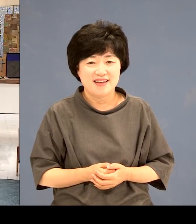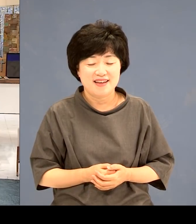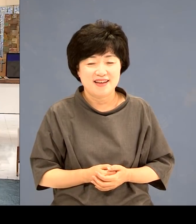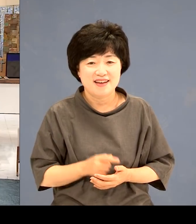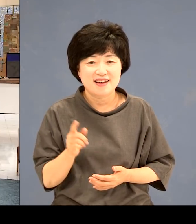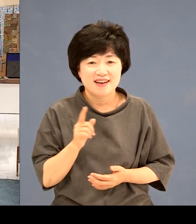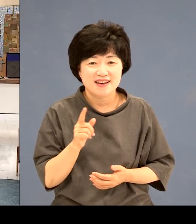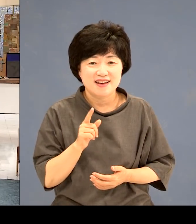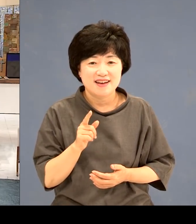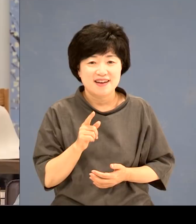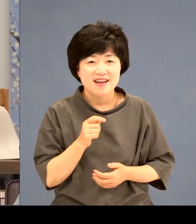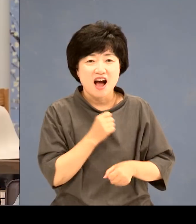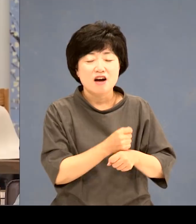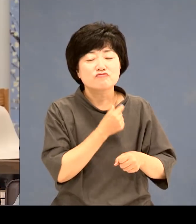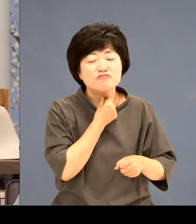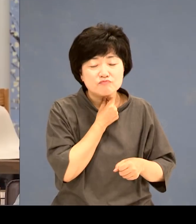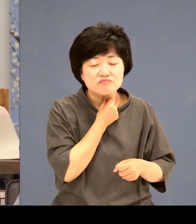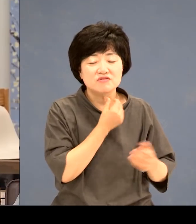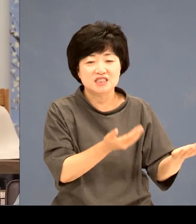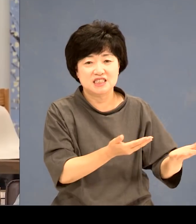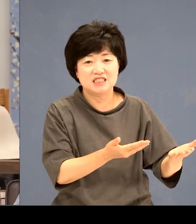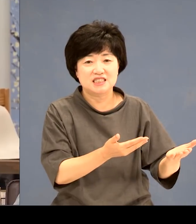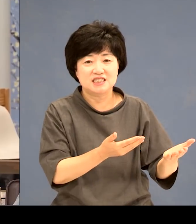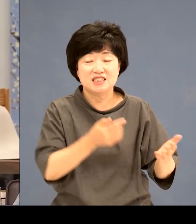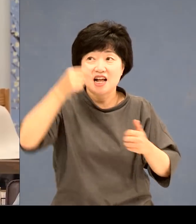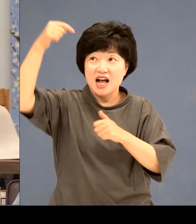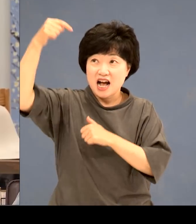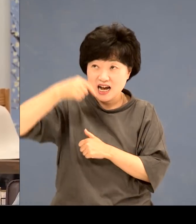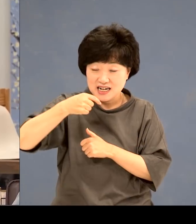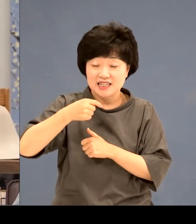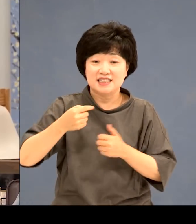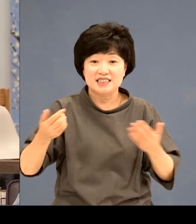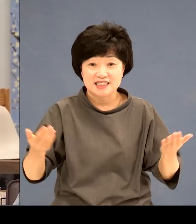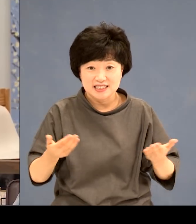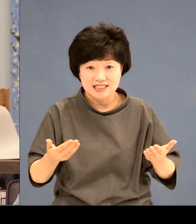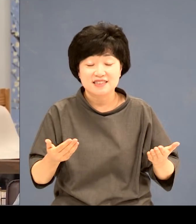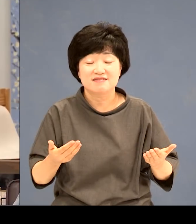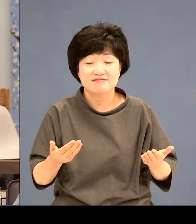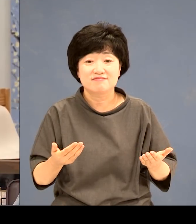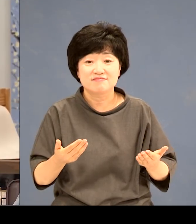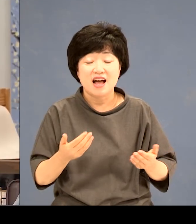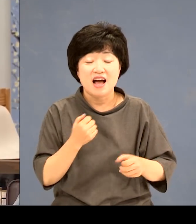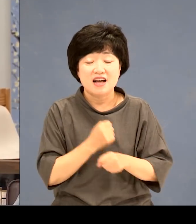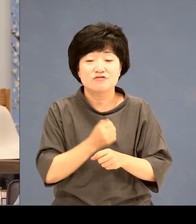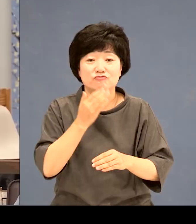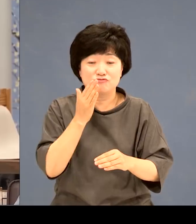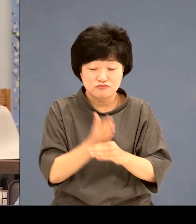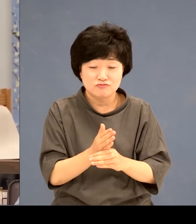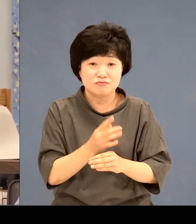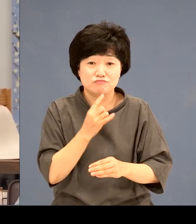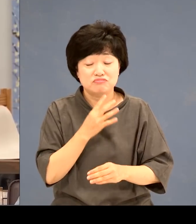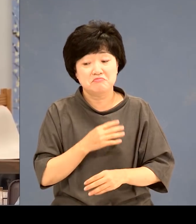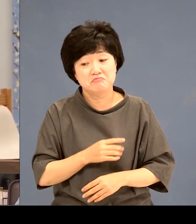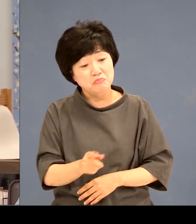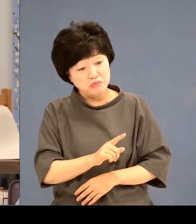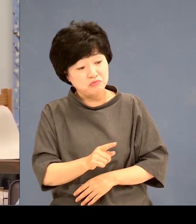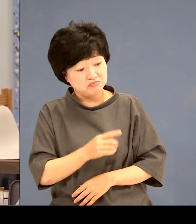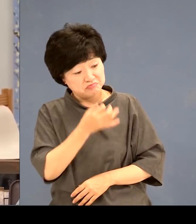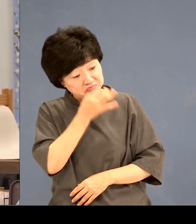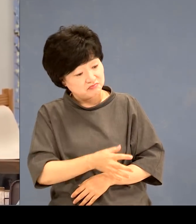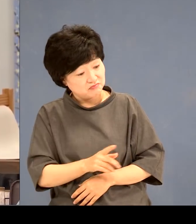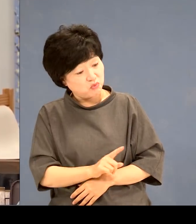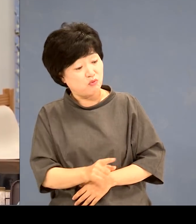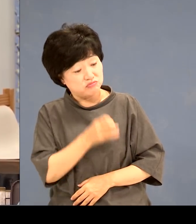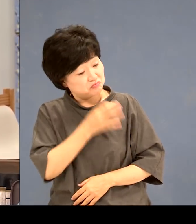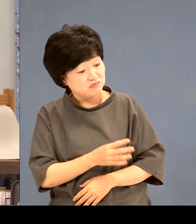이제 어떻게 보면은 하고자 하는 일, 하라고 하는 일을 하는 중이기 때문에